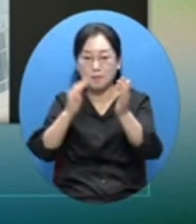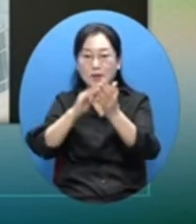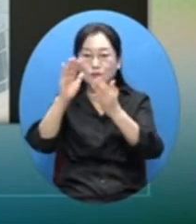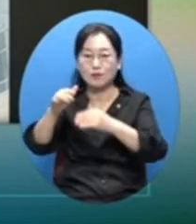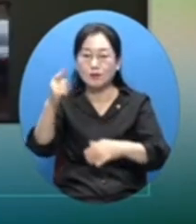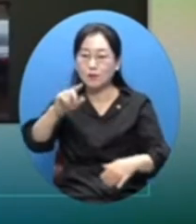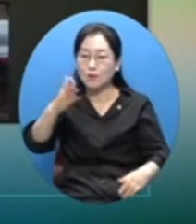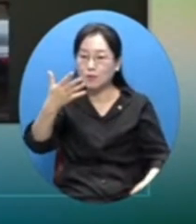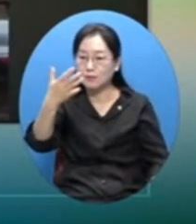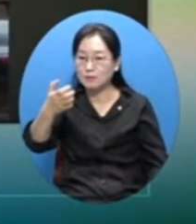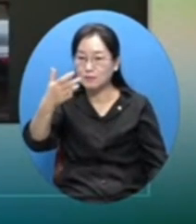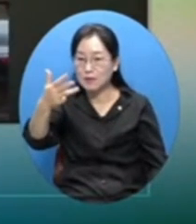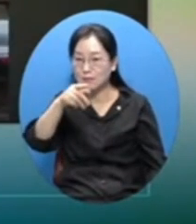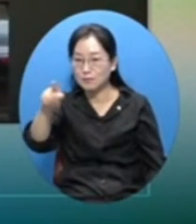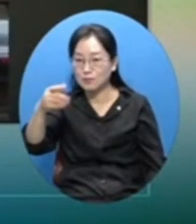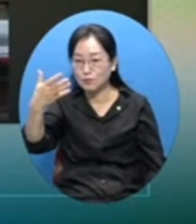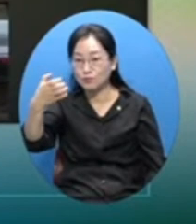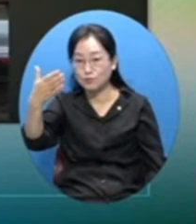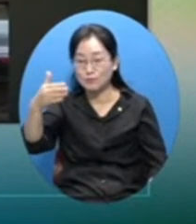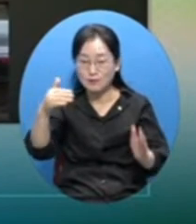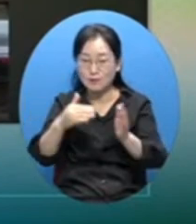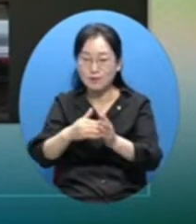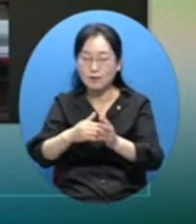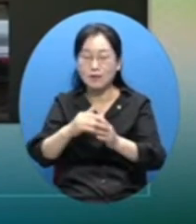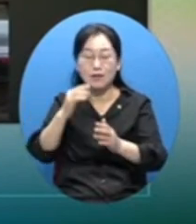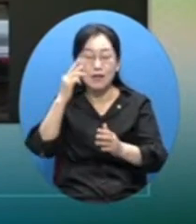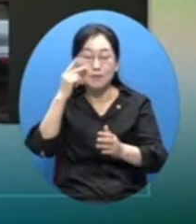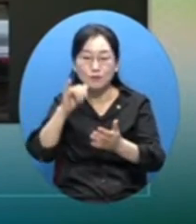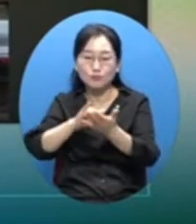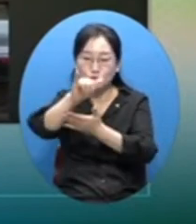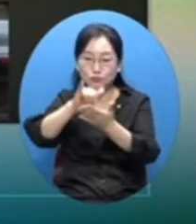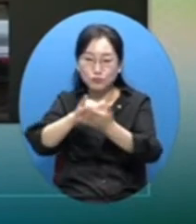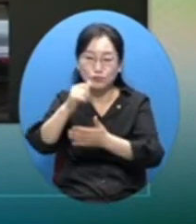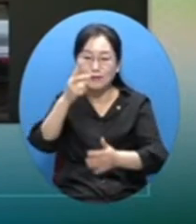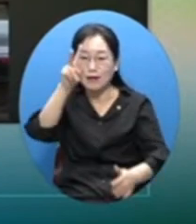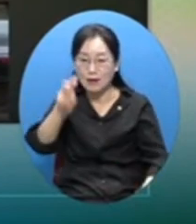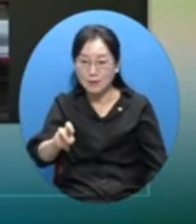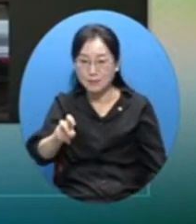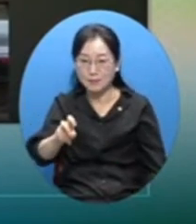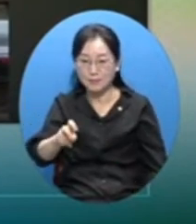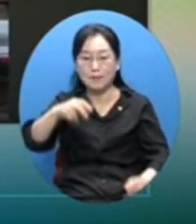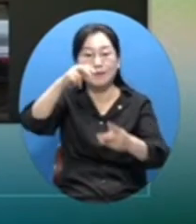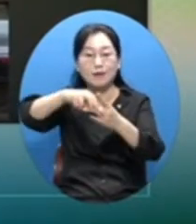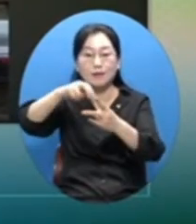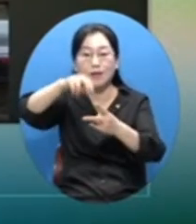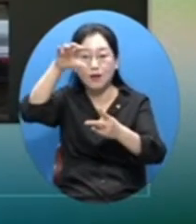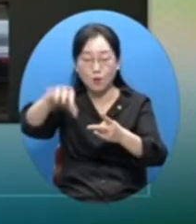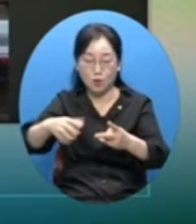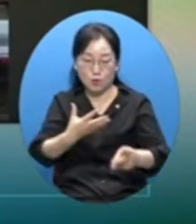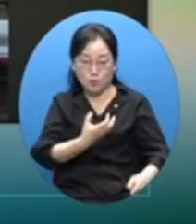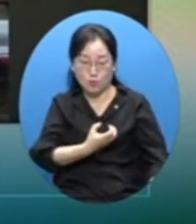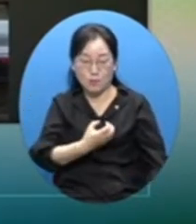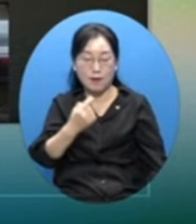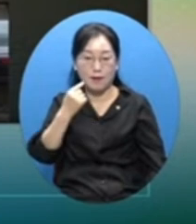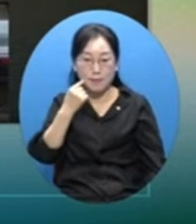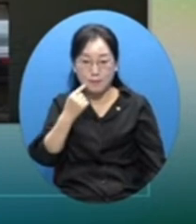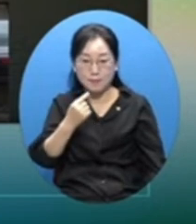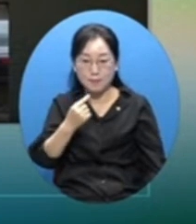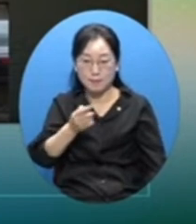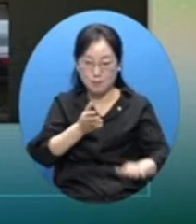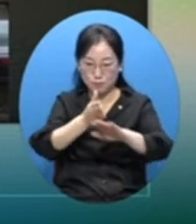1889년부터 91년까지 미국 국립암연구소와 뉴욕 슬론 캐드링 암센터에서 유방암